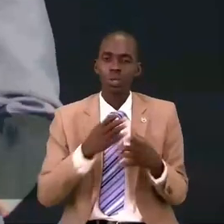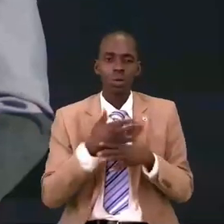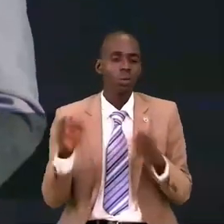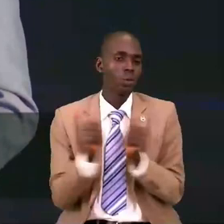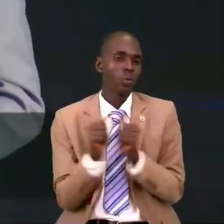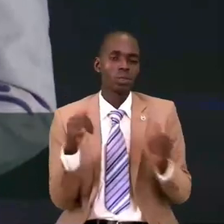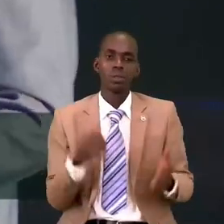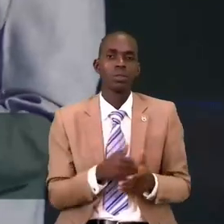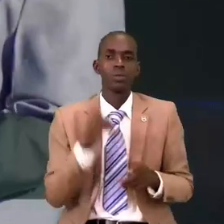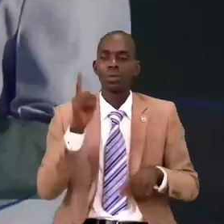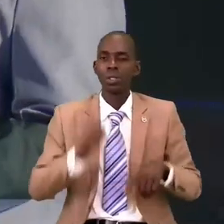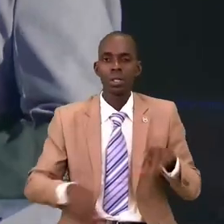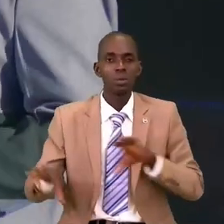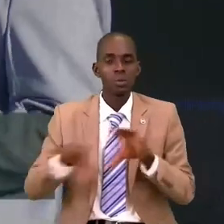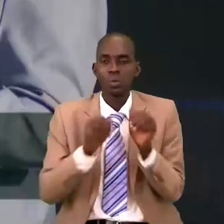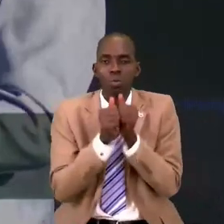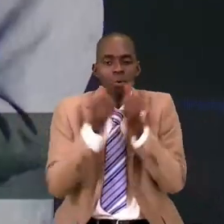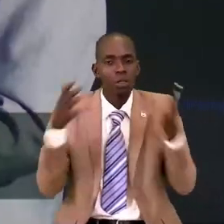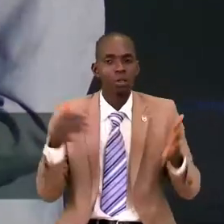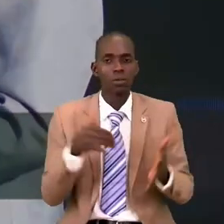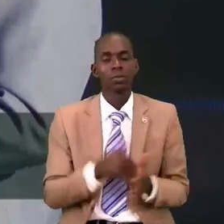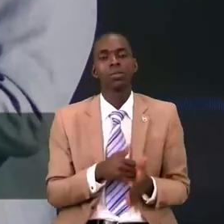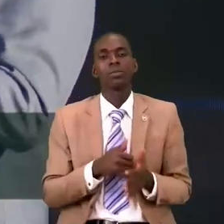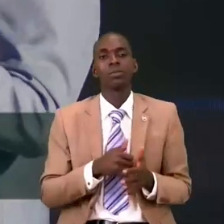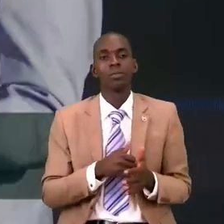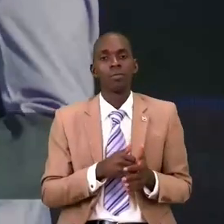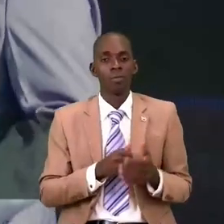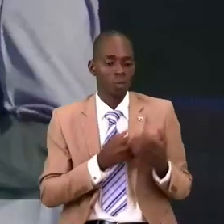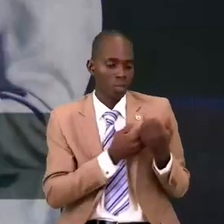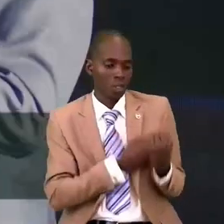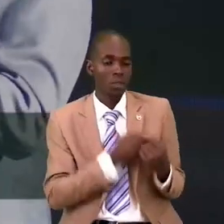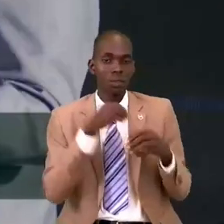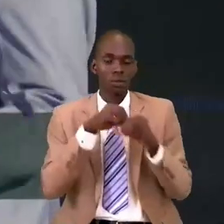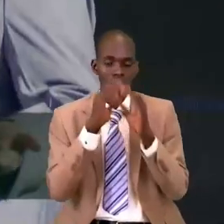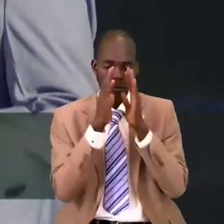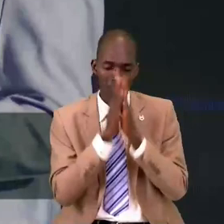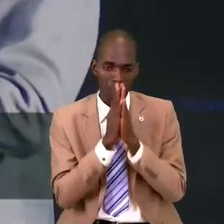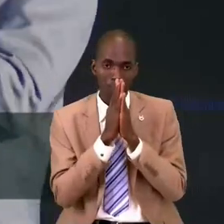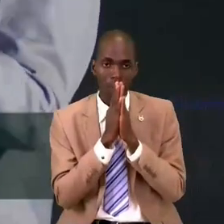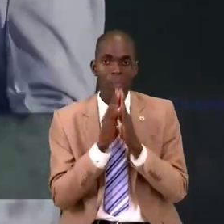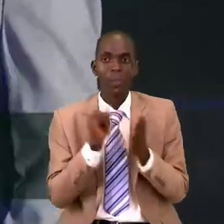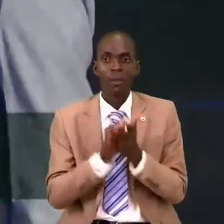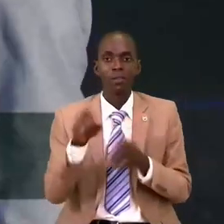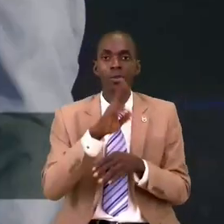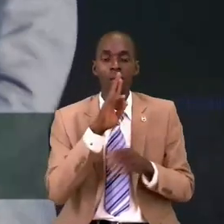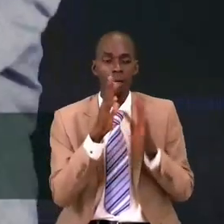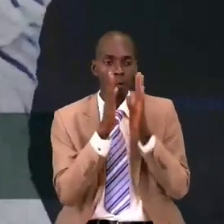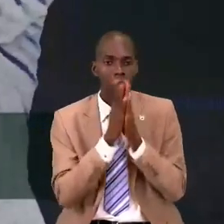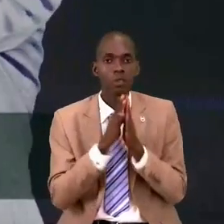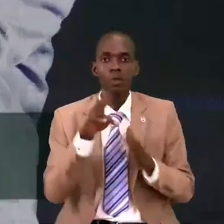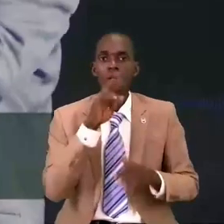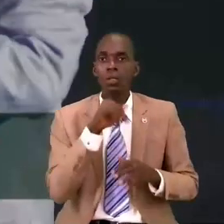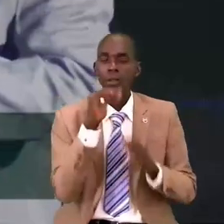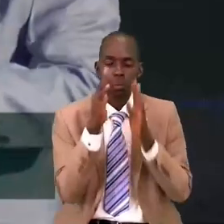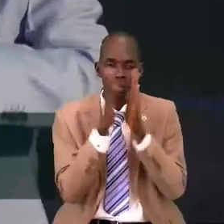la prière. Et tu pries. Tu ne fais pas la prière. Oh Dieu, je sais que les gens que